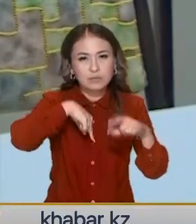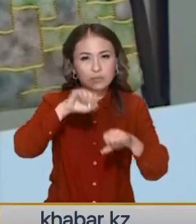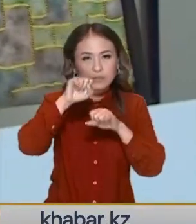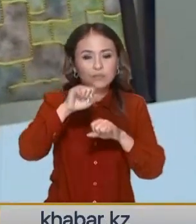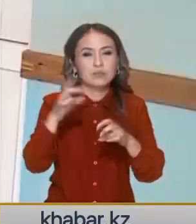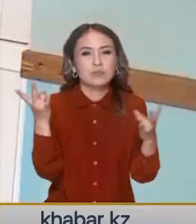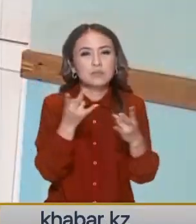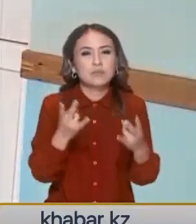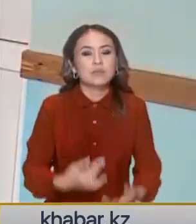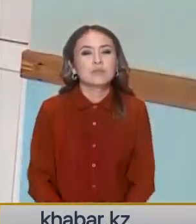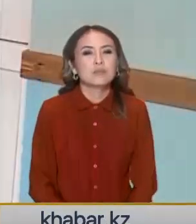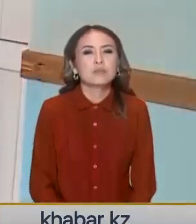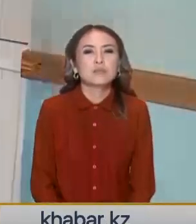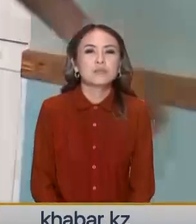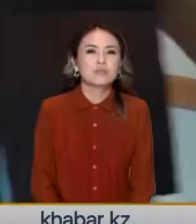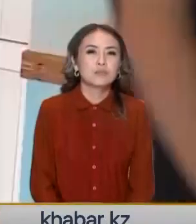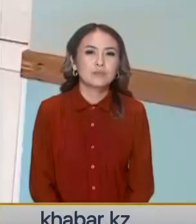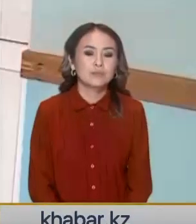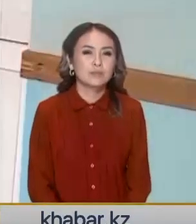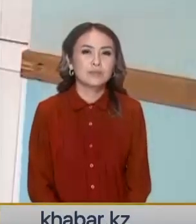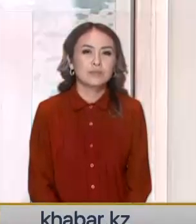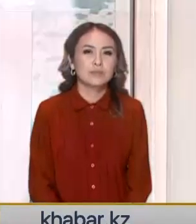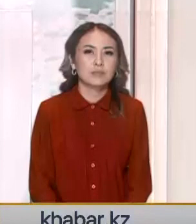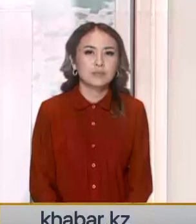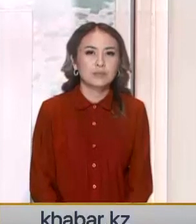иммунитетті күшейтуге кеңес береді.